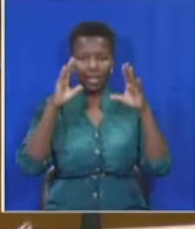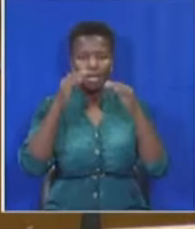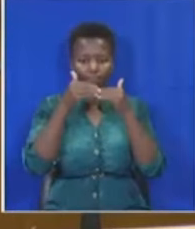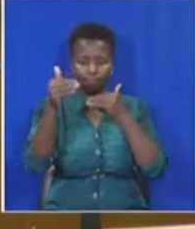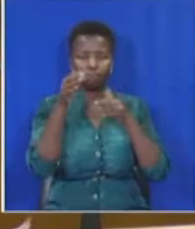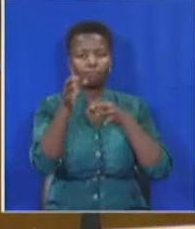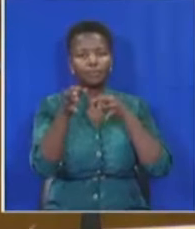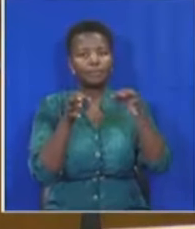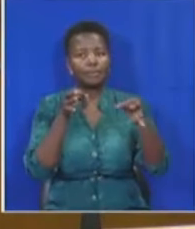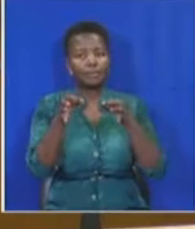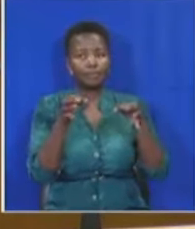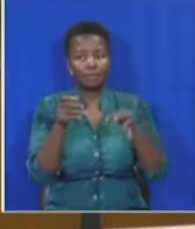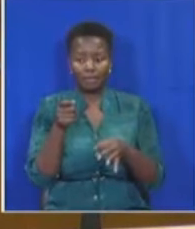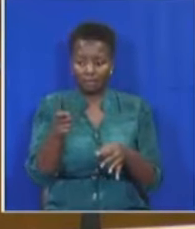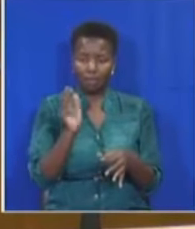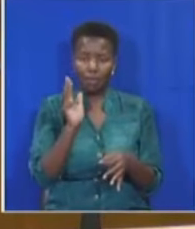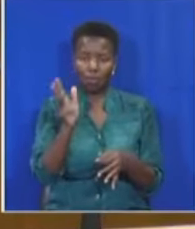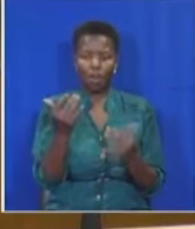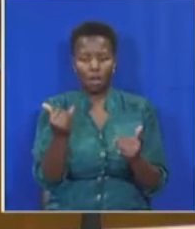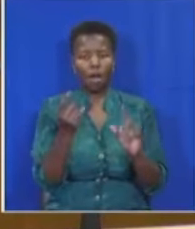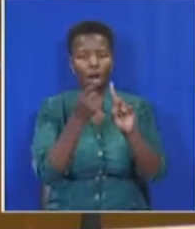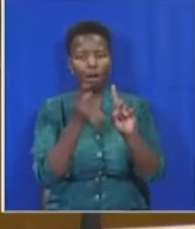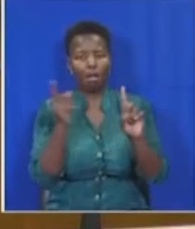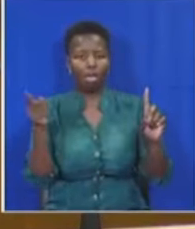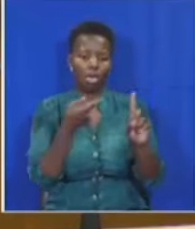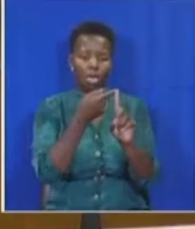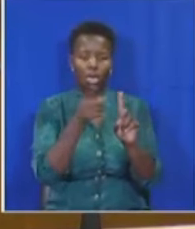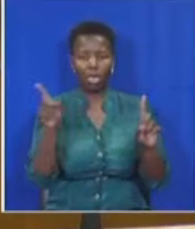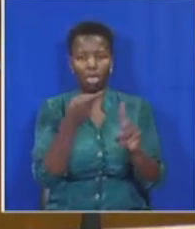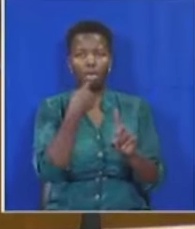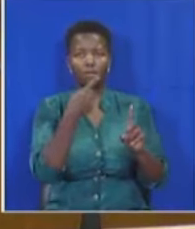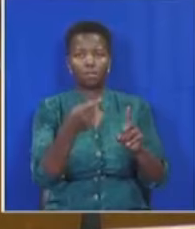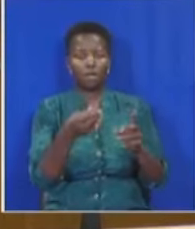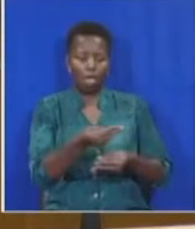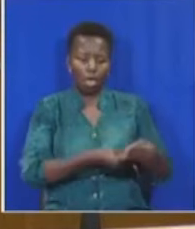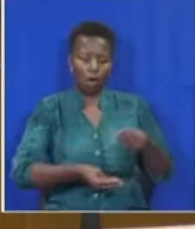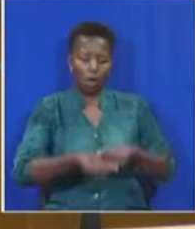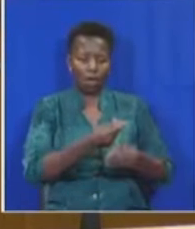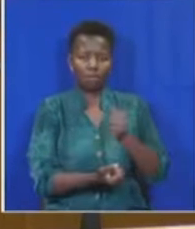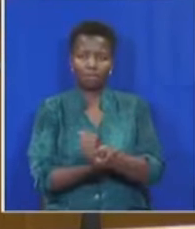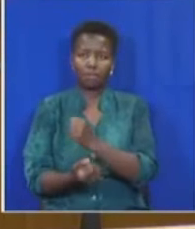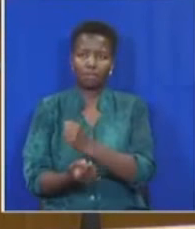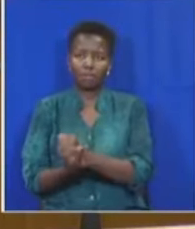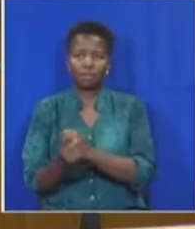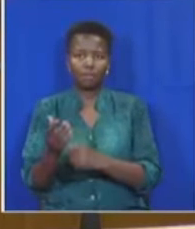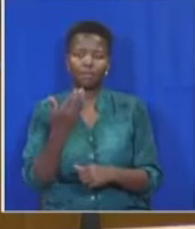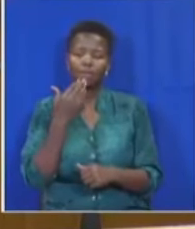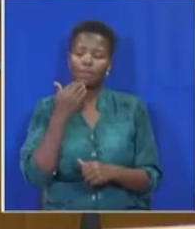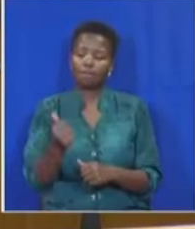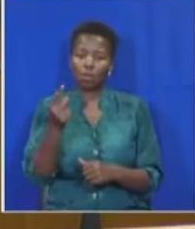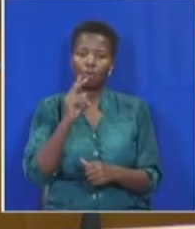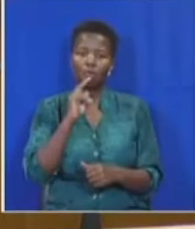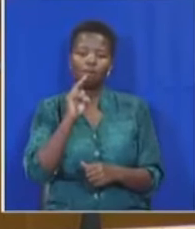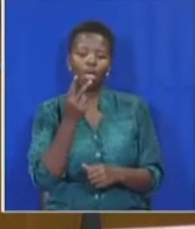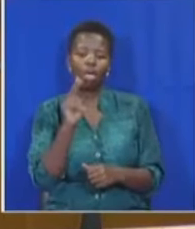norhwaphilizo mawethu balumkeleni olwimi mbini sizake sigxile ke kule besize